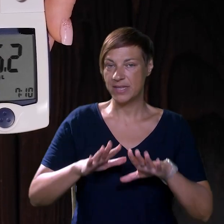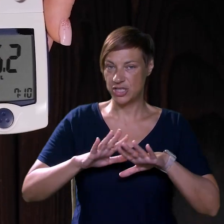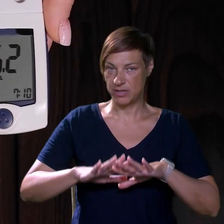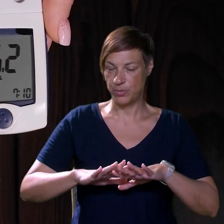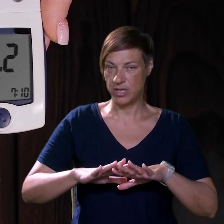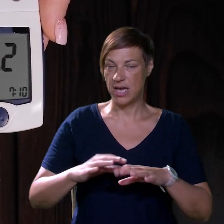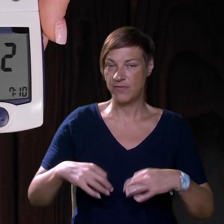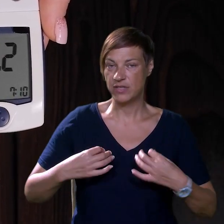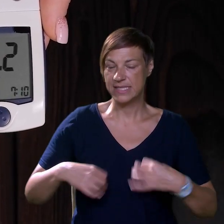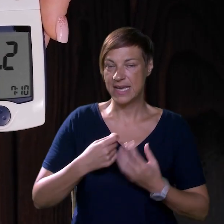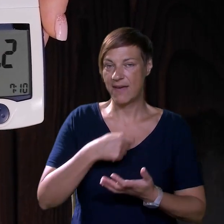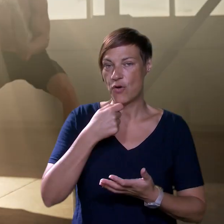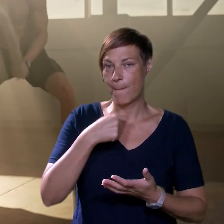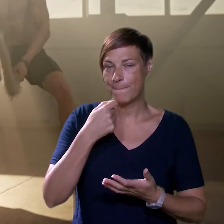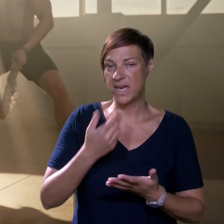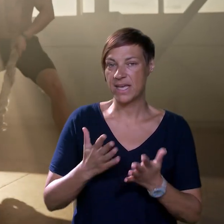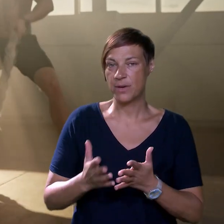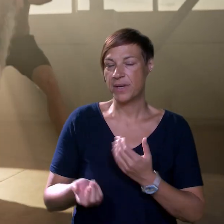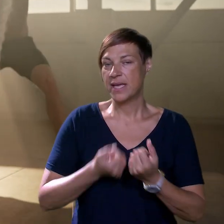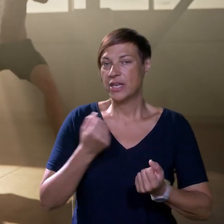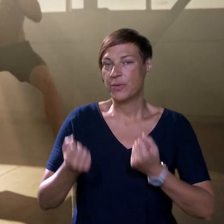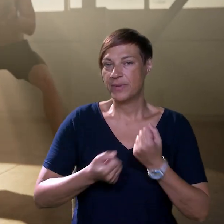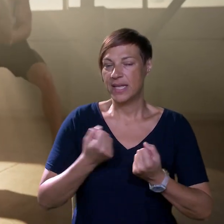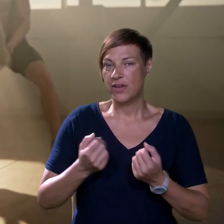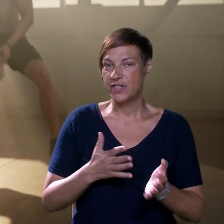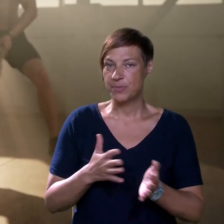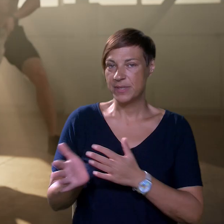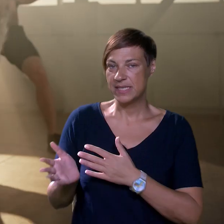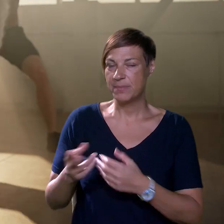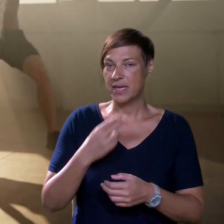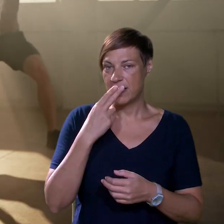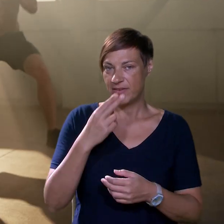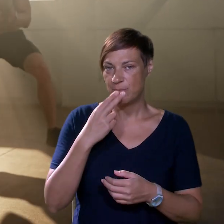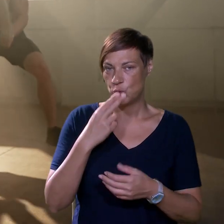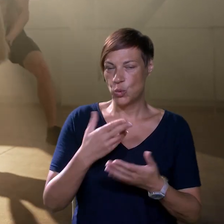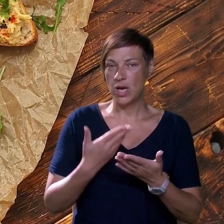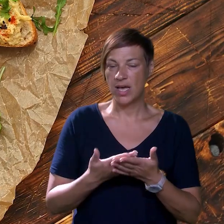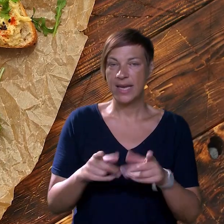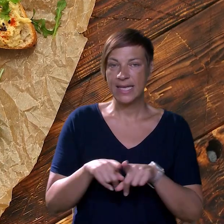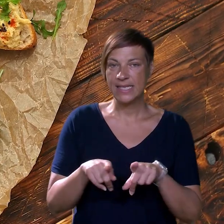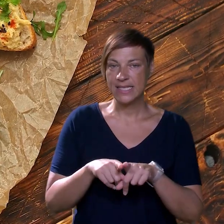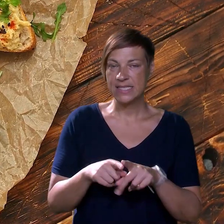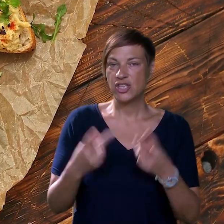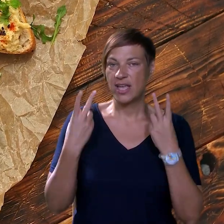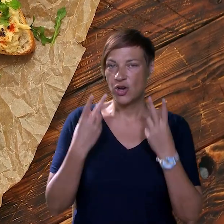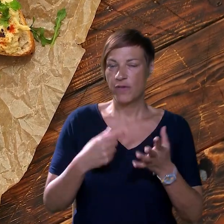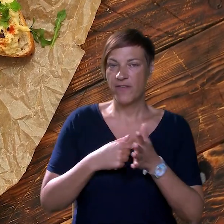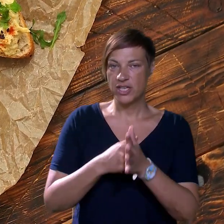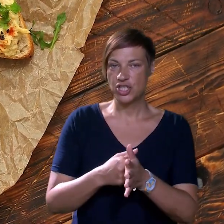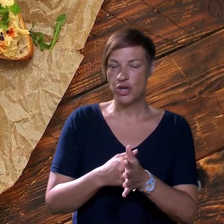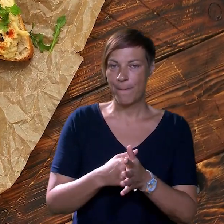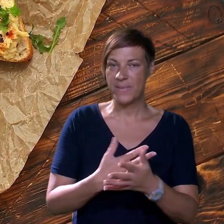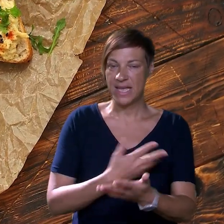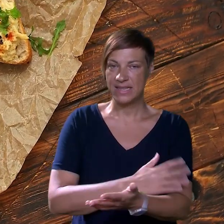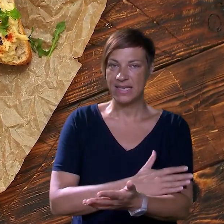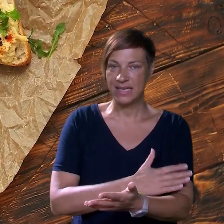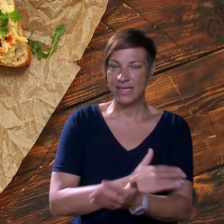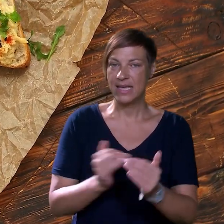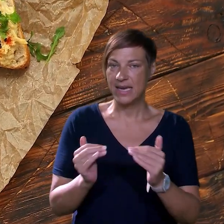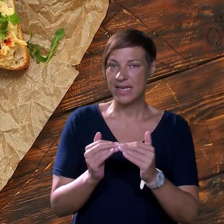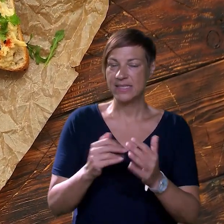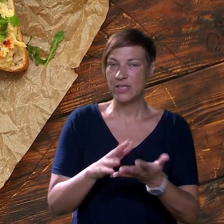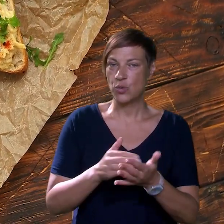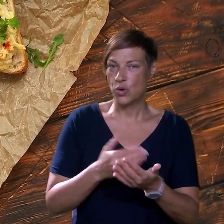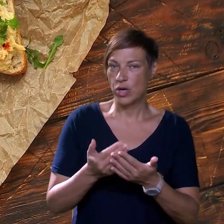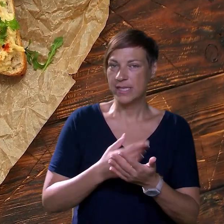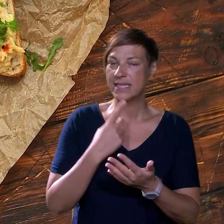pod nadzorom zdravom prehranom, redovitom tjelovježbom i izbjegavanjem duhana. Također je vrlo važno pratiti krvni tlak, razinu